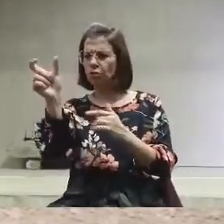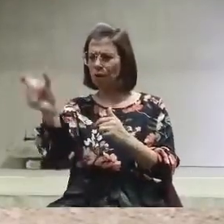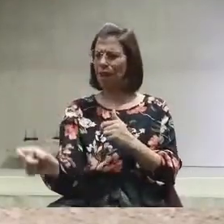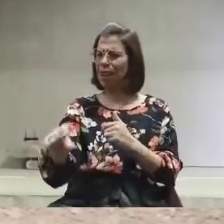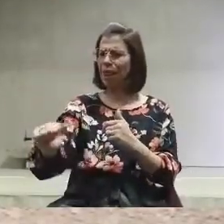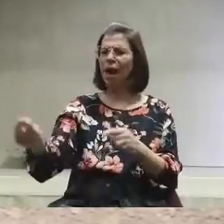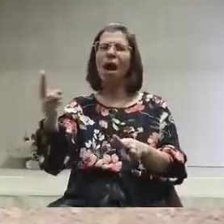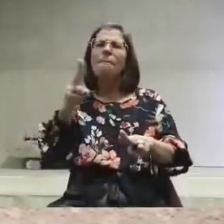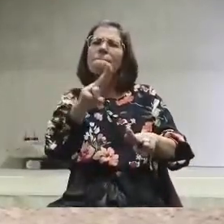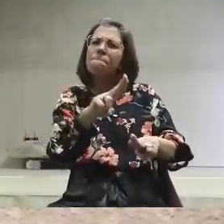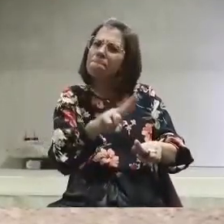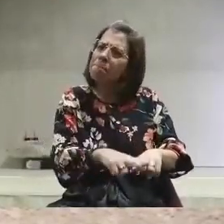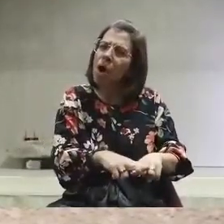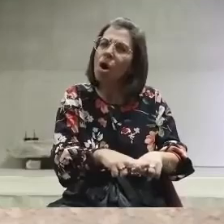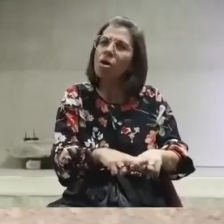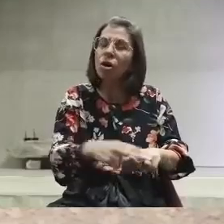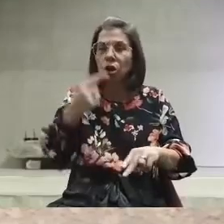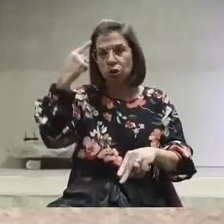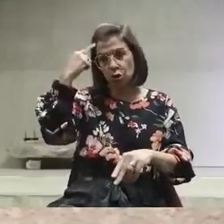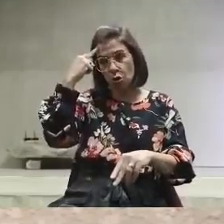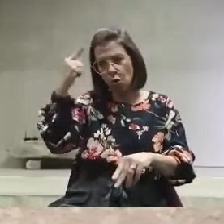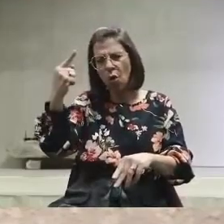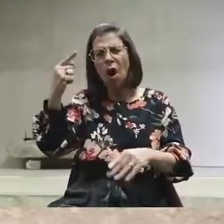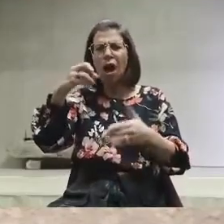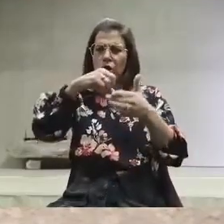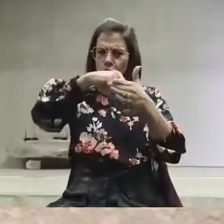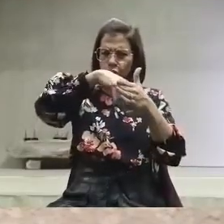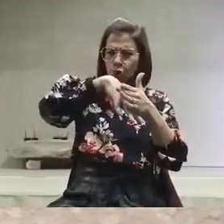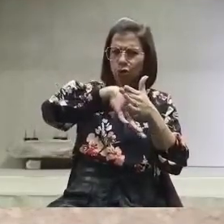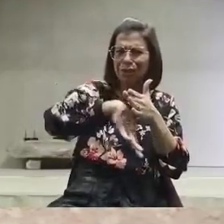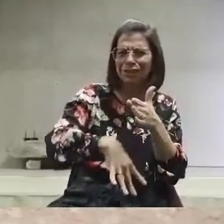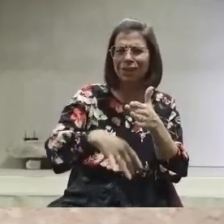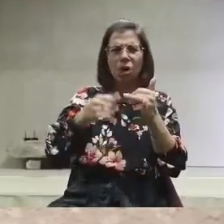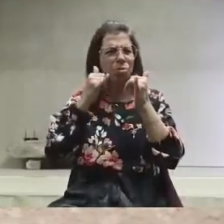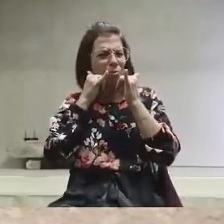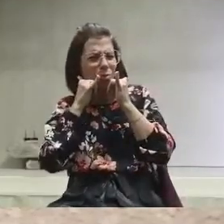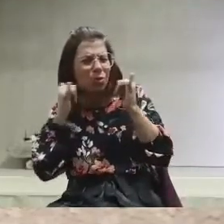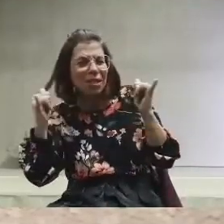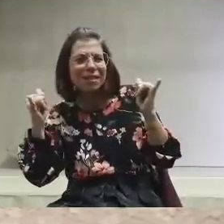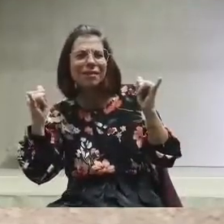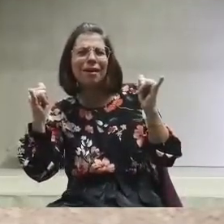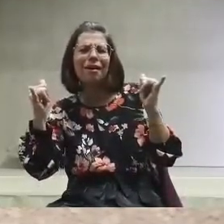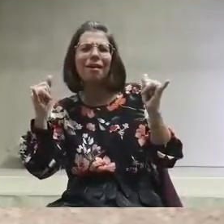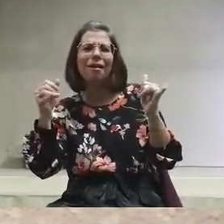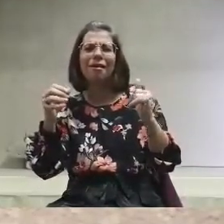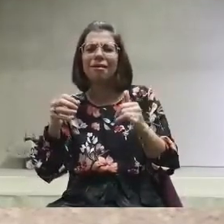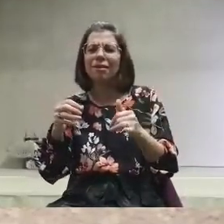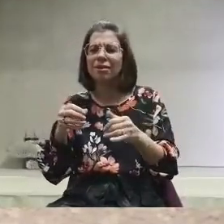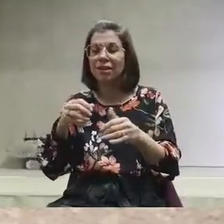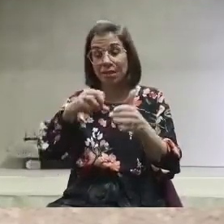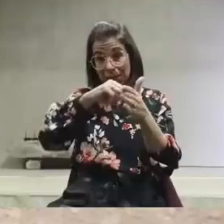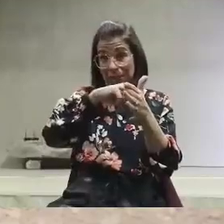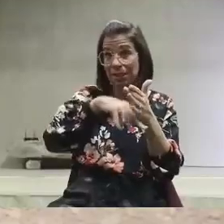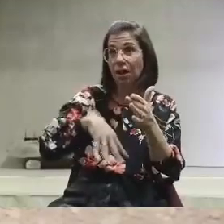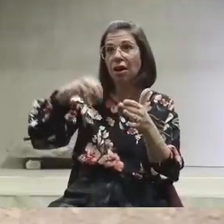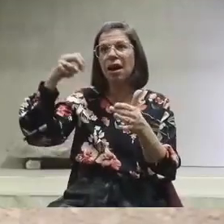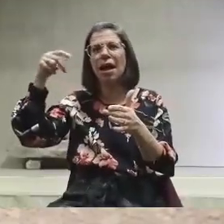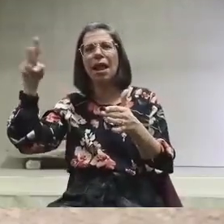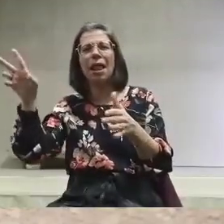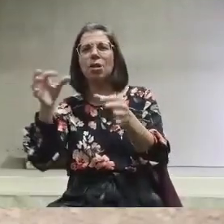dans l'efficacité de son sang, qui nous purifie de tout péché et qui nous sanctifie, qui nous met à part. Cela